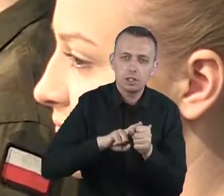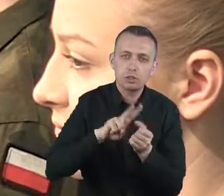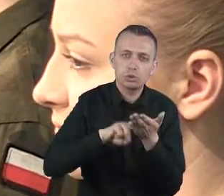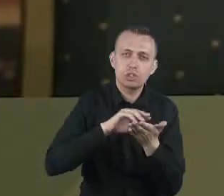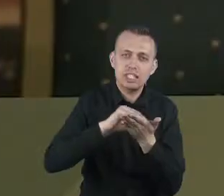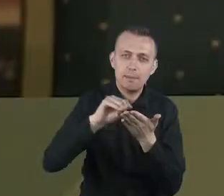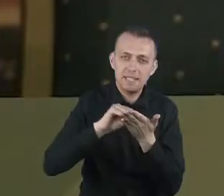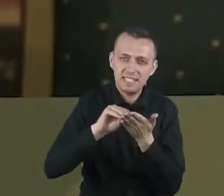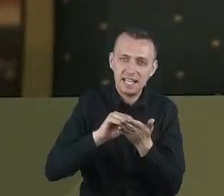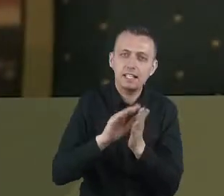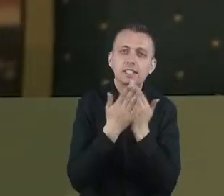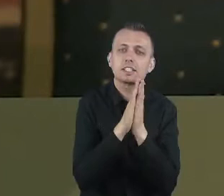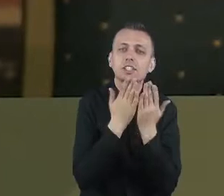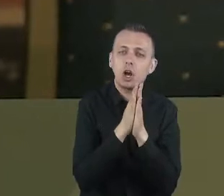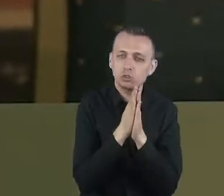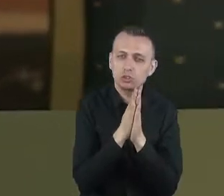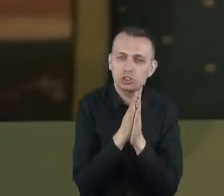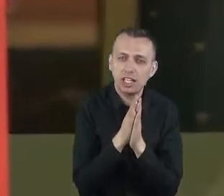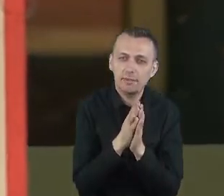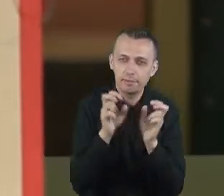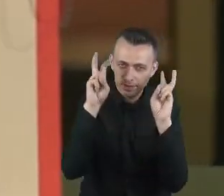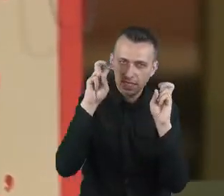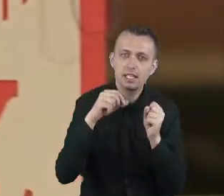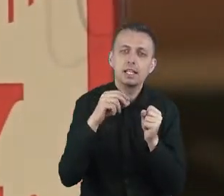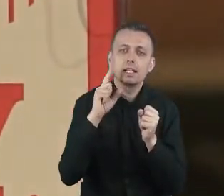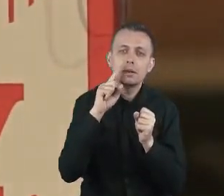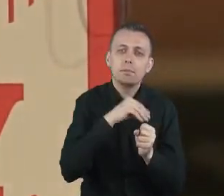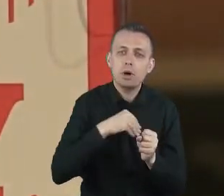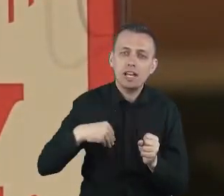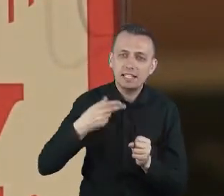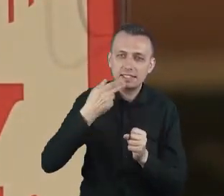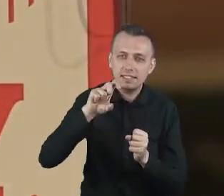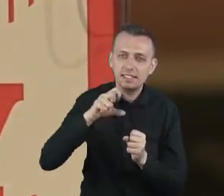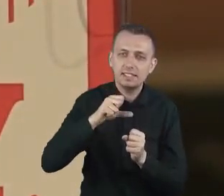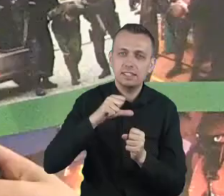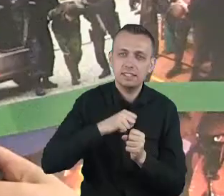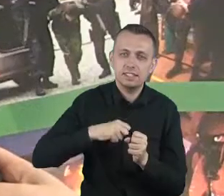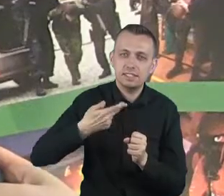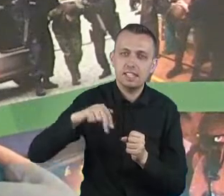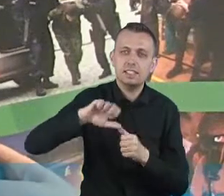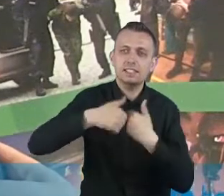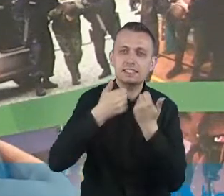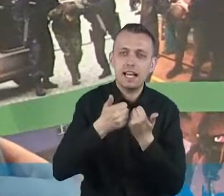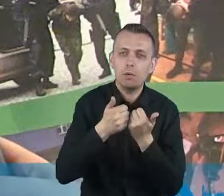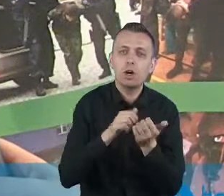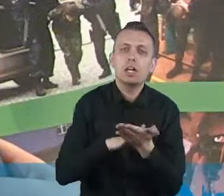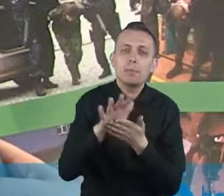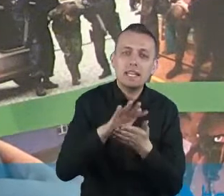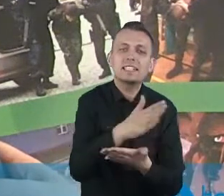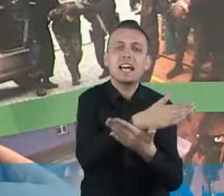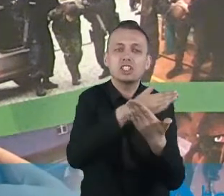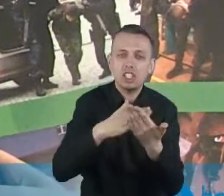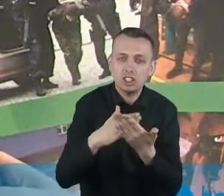pod tytułem Polacy nic się nie stało. Patriotyzm oczami młodzieży. W książce zawarte jest 16 artykułów uczniów 1